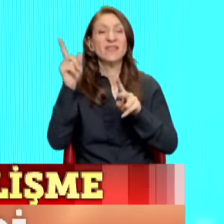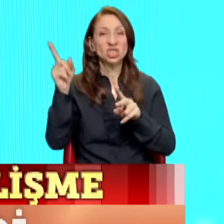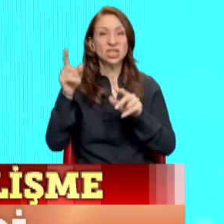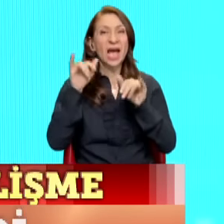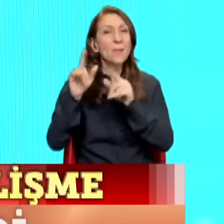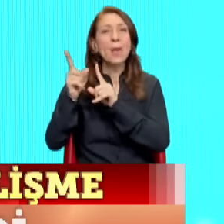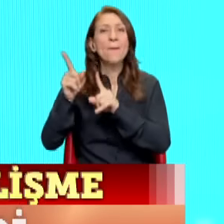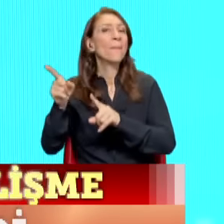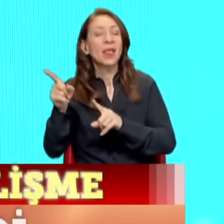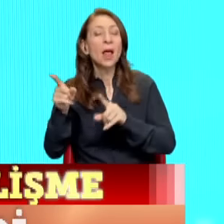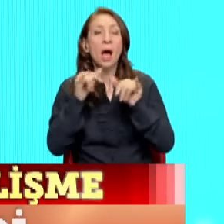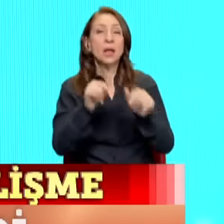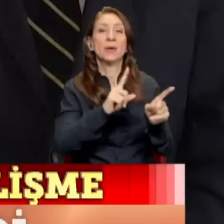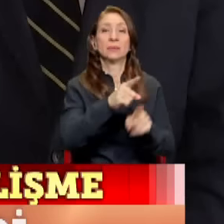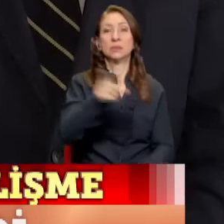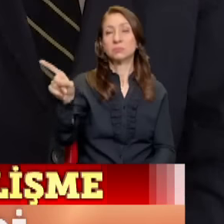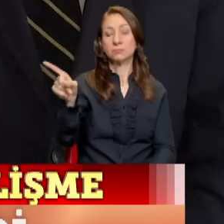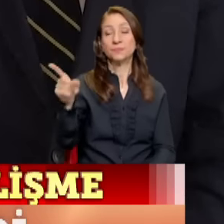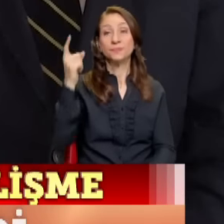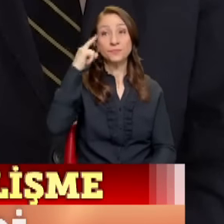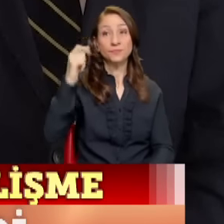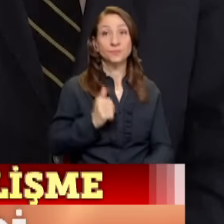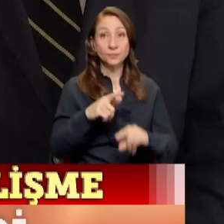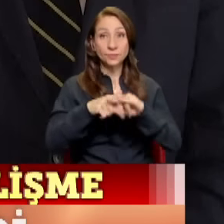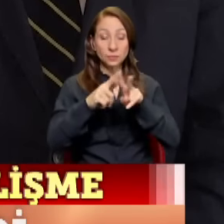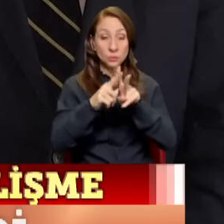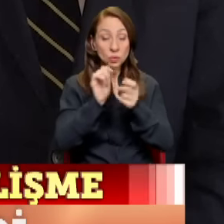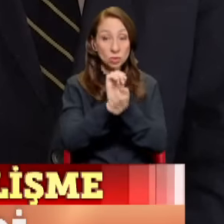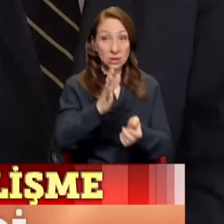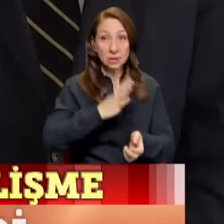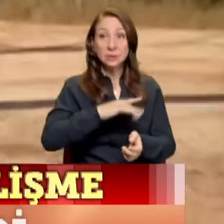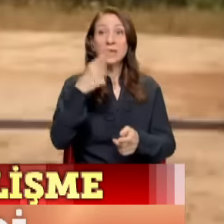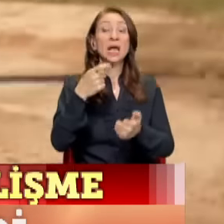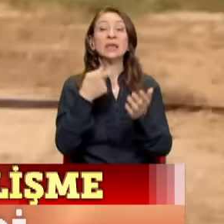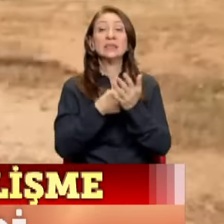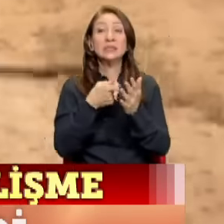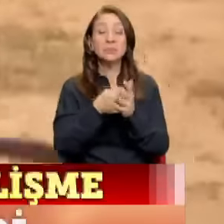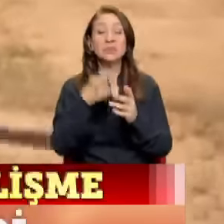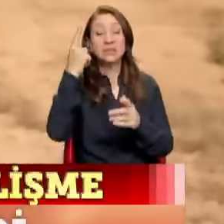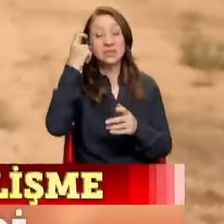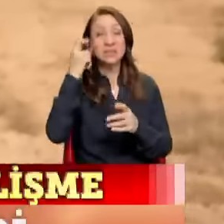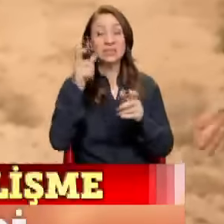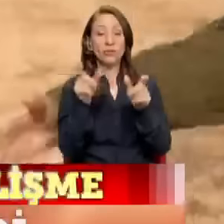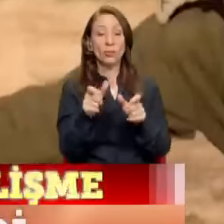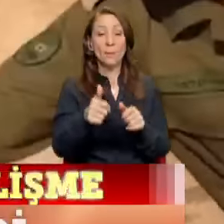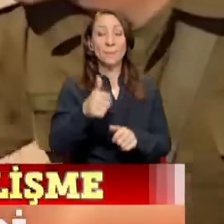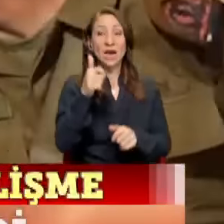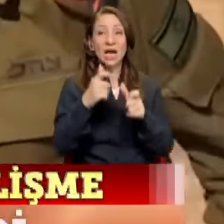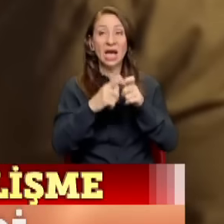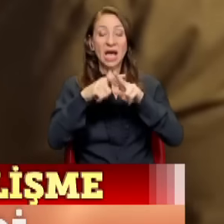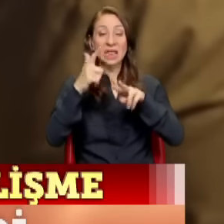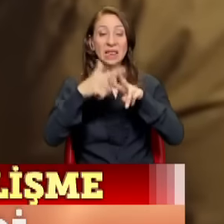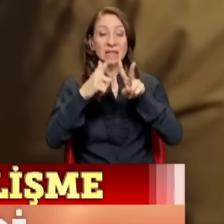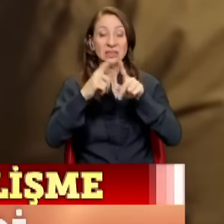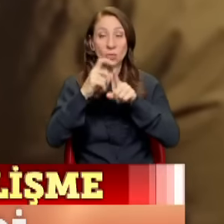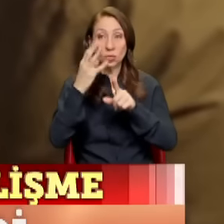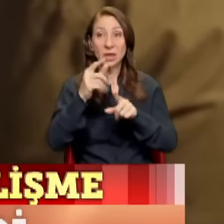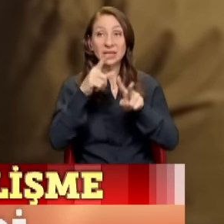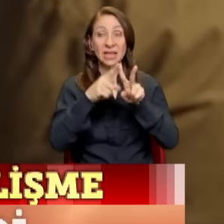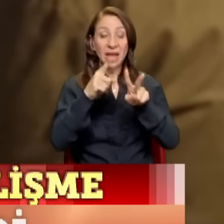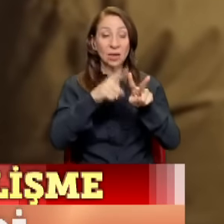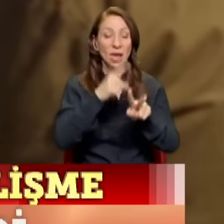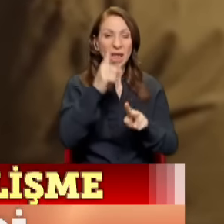yıı bu yarılan başsavcı Hanın tutuklama istediği bir diğer isimse İsrail Savunma Bakanı Galant oldu netanyahu'dan